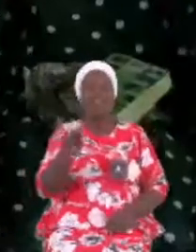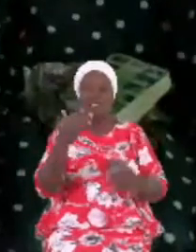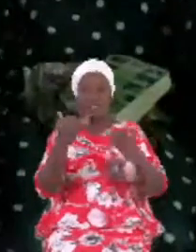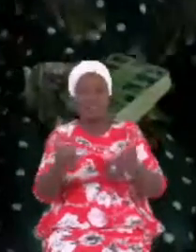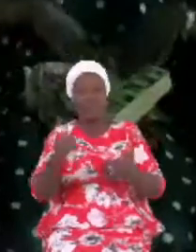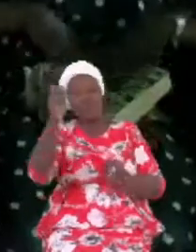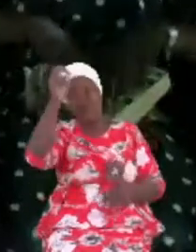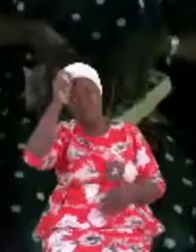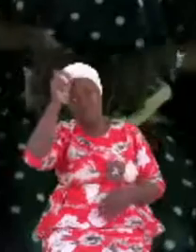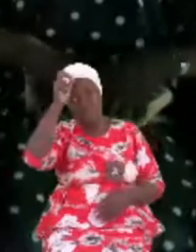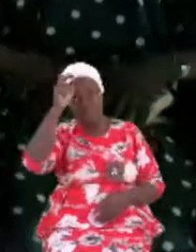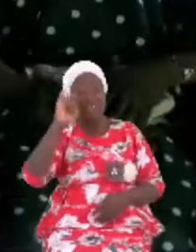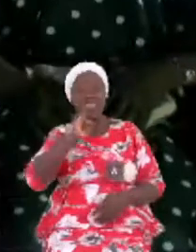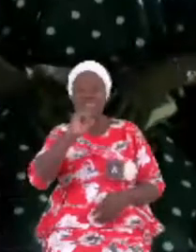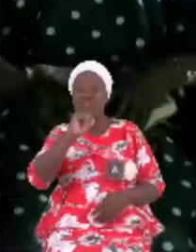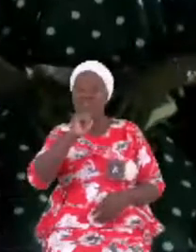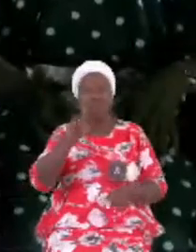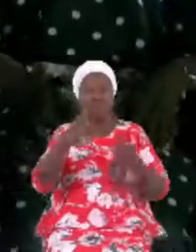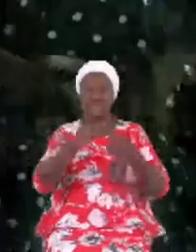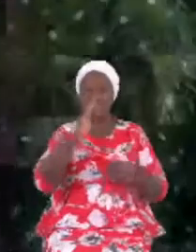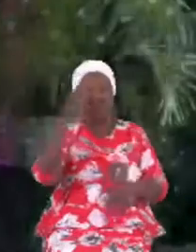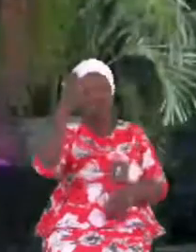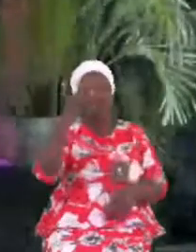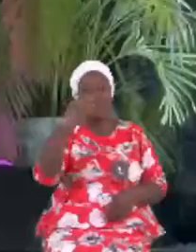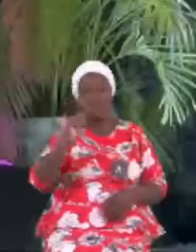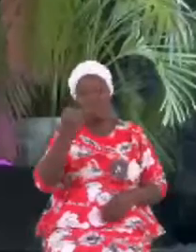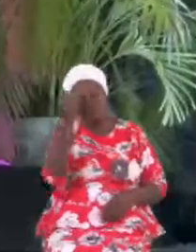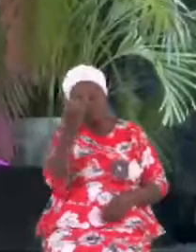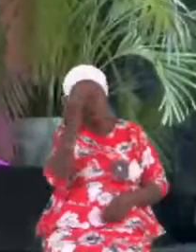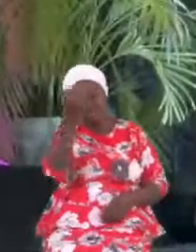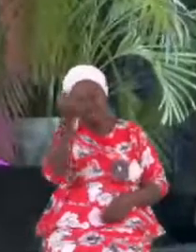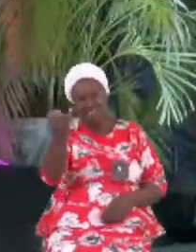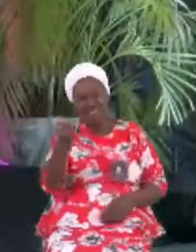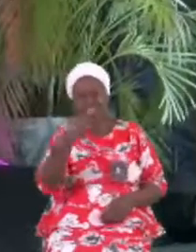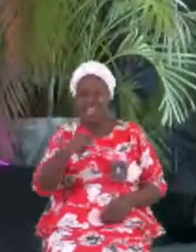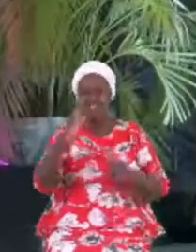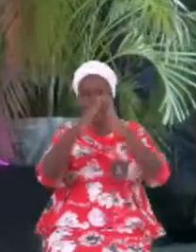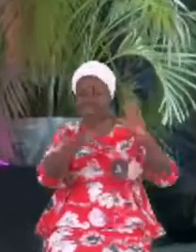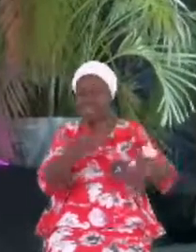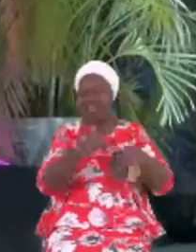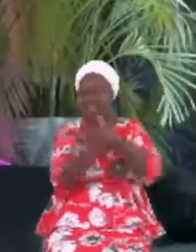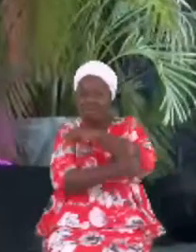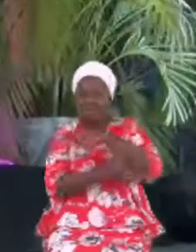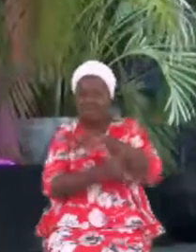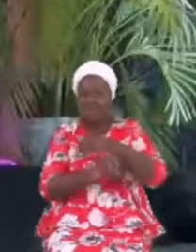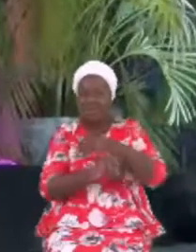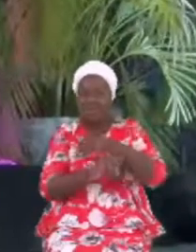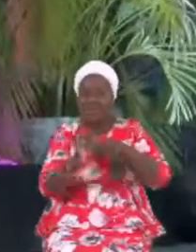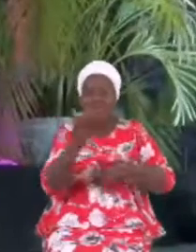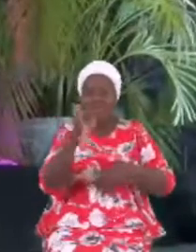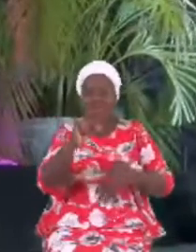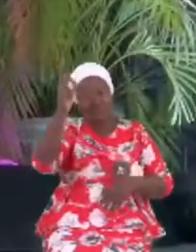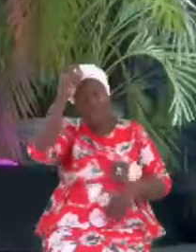Alors, Satan ne sera pas là-bas. Est-ce que tu peux imaginer ça? Une ville, un pays, un lieu où il n'y a